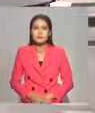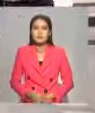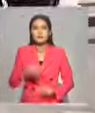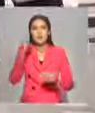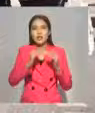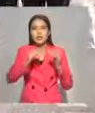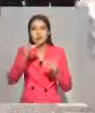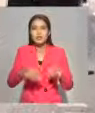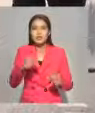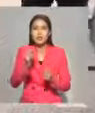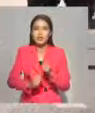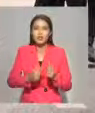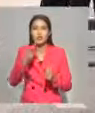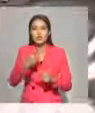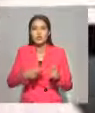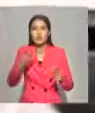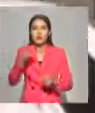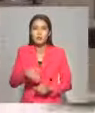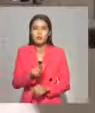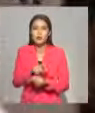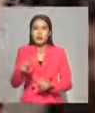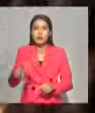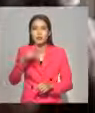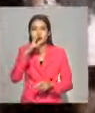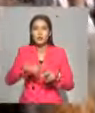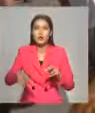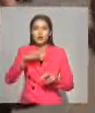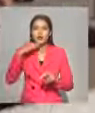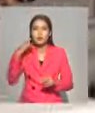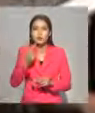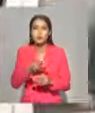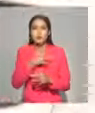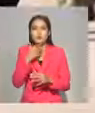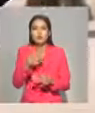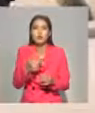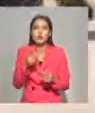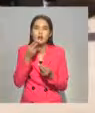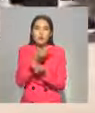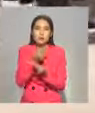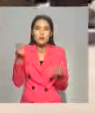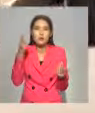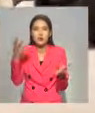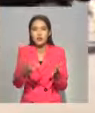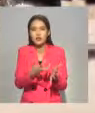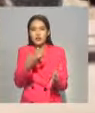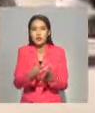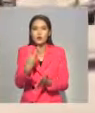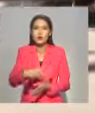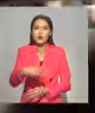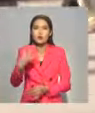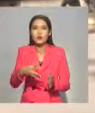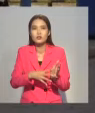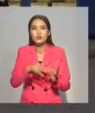Статистика бойынша жыл сайын 2,5-3 мың адам жоғалады. Оның 300-ге жуығы мүлдем із-түссіз кетеді. Дені 30-49